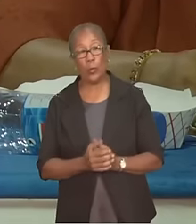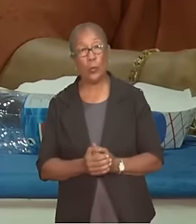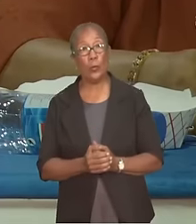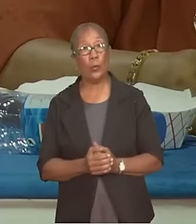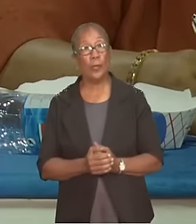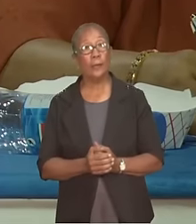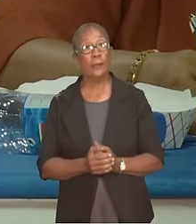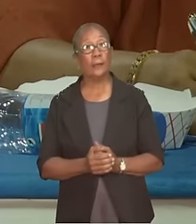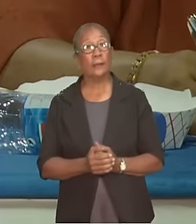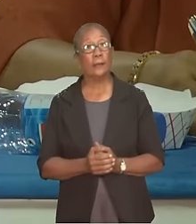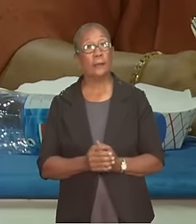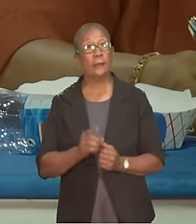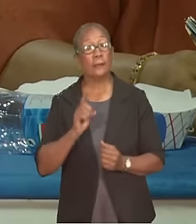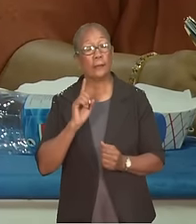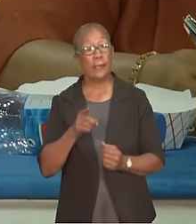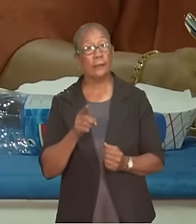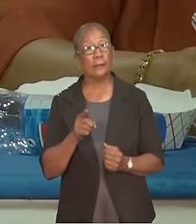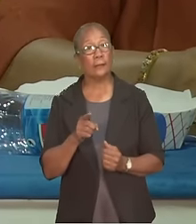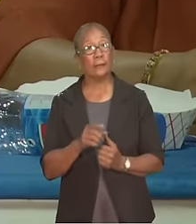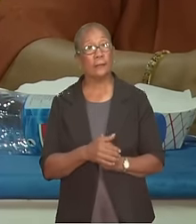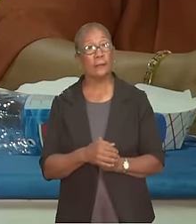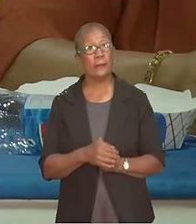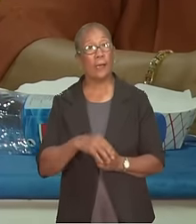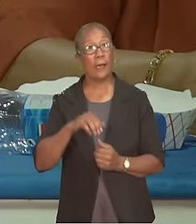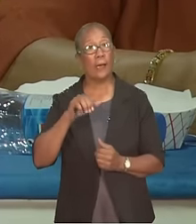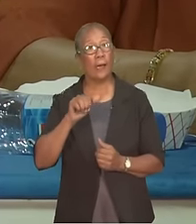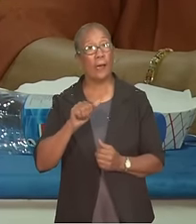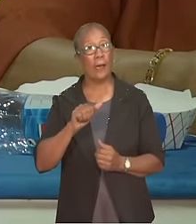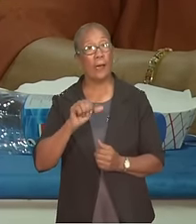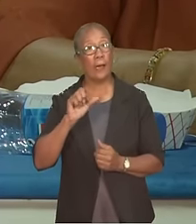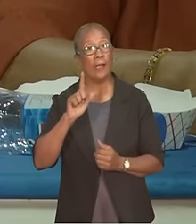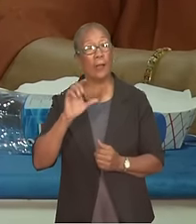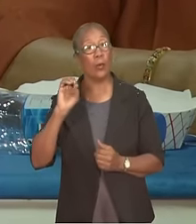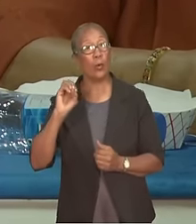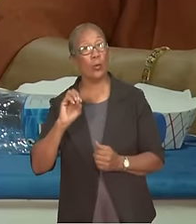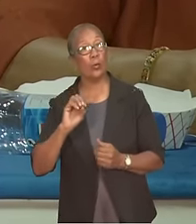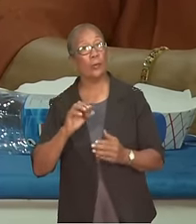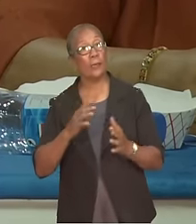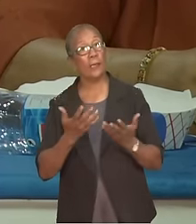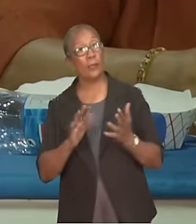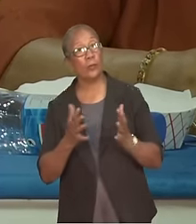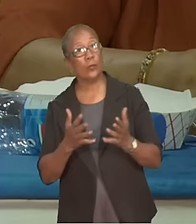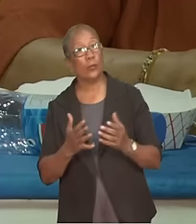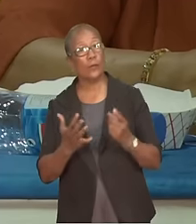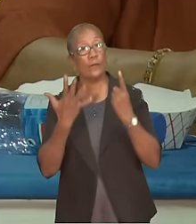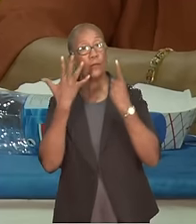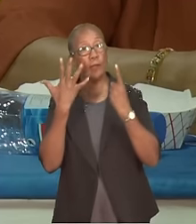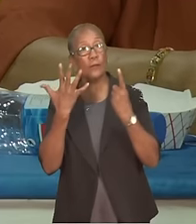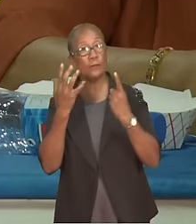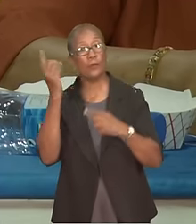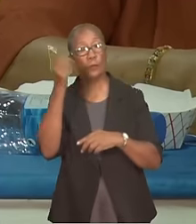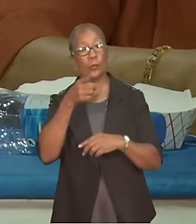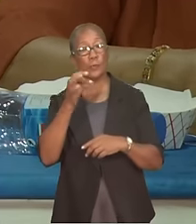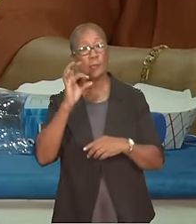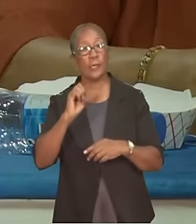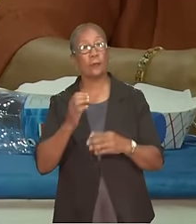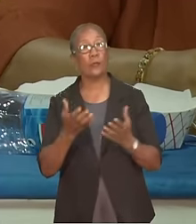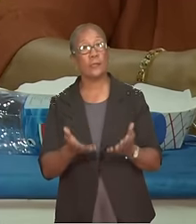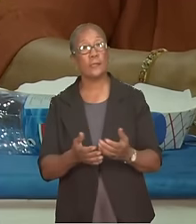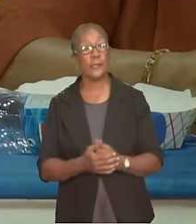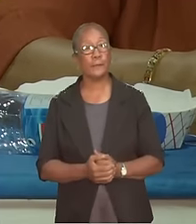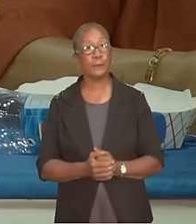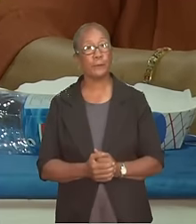zijn schattingen ook gedaan met de ILO, dat het nu rond de 15% moet zijn. De